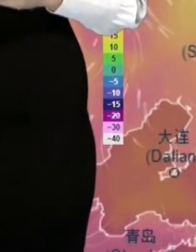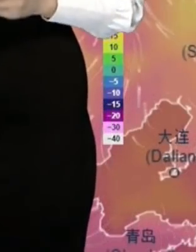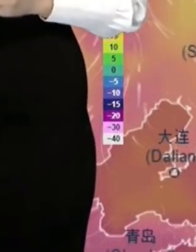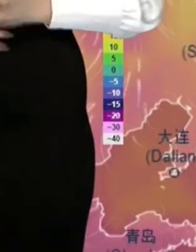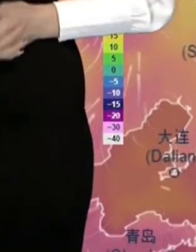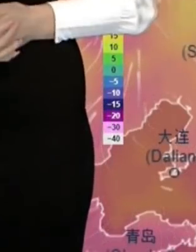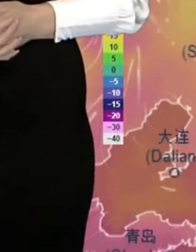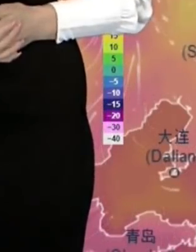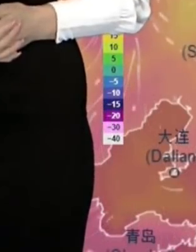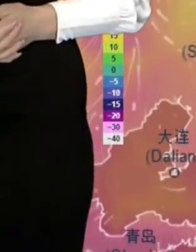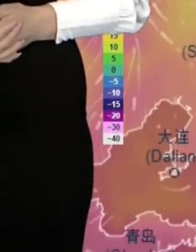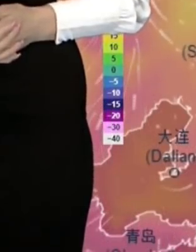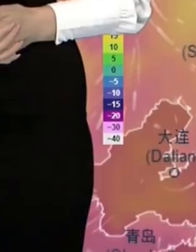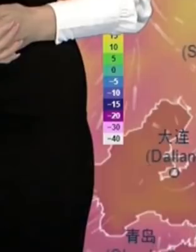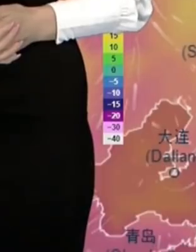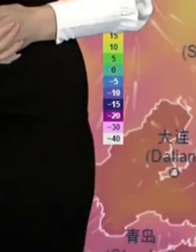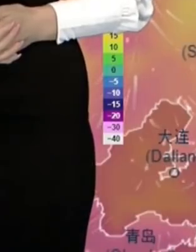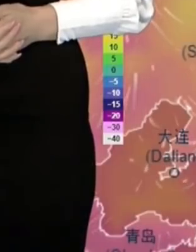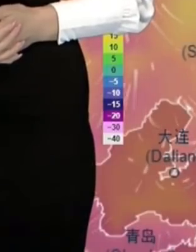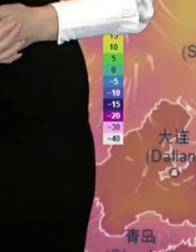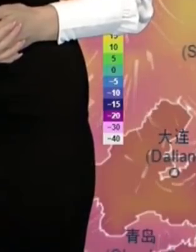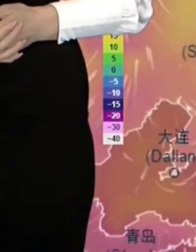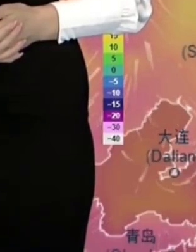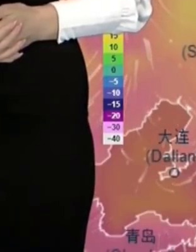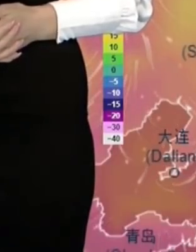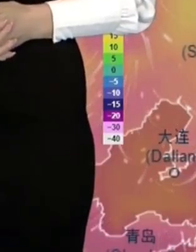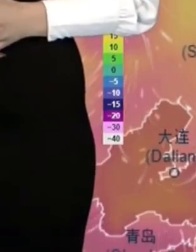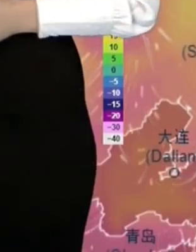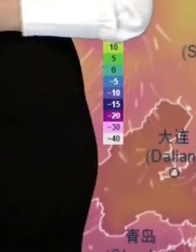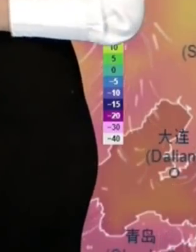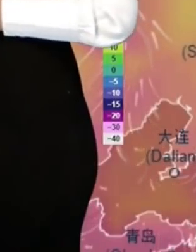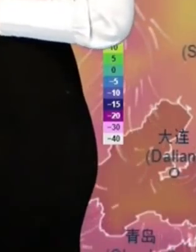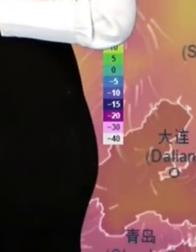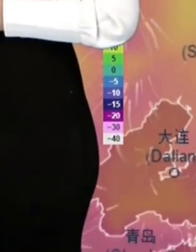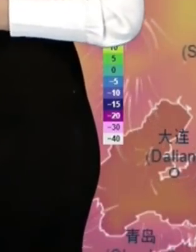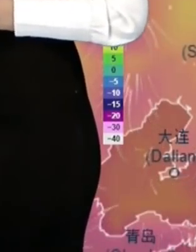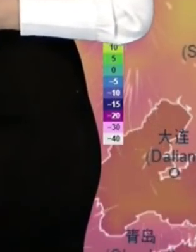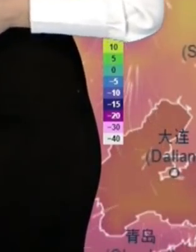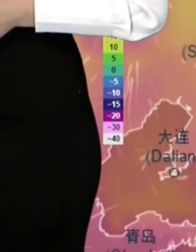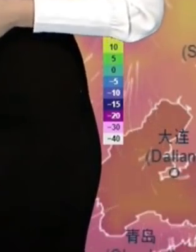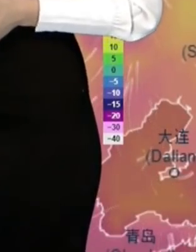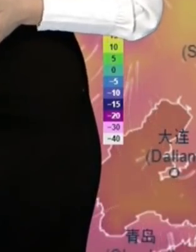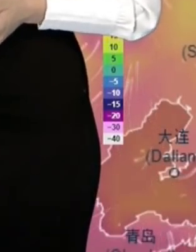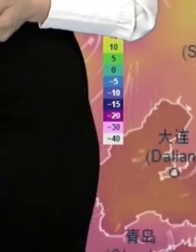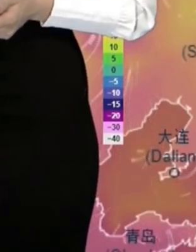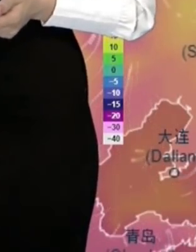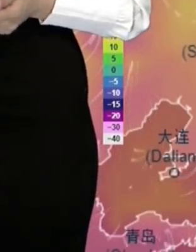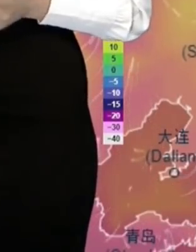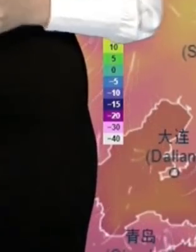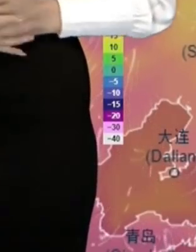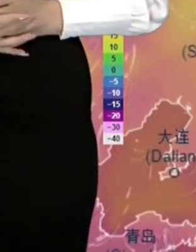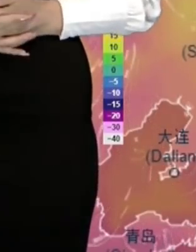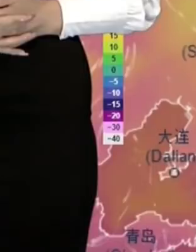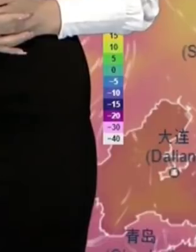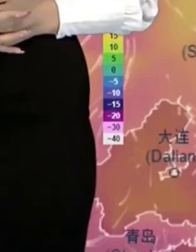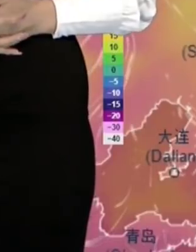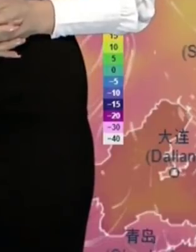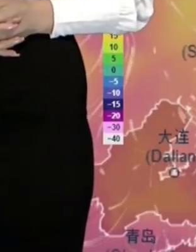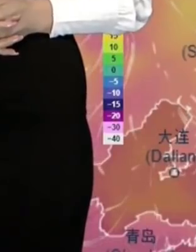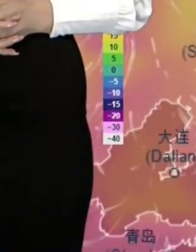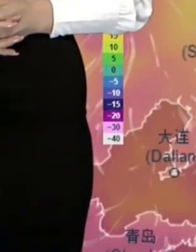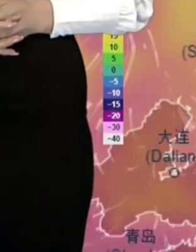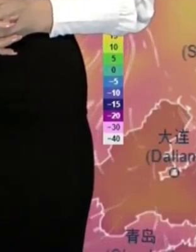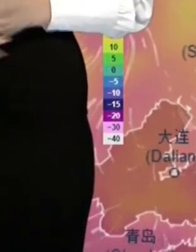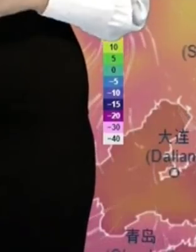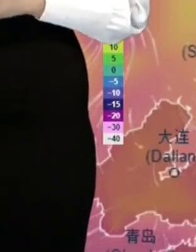орчинд шөндөө 15-аас 20 өдөртөө 26-аас 31 хэм дулаан. Бус нутагт шөндөө 9-аас 14 өдөртөө 21-аас 26 хэм